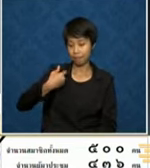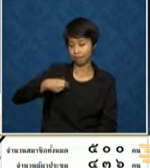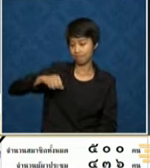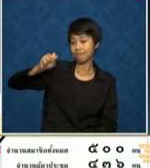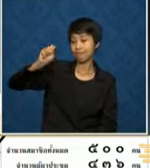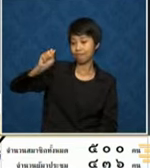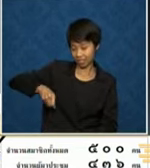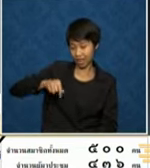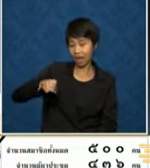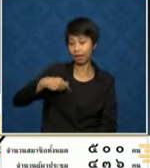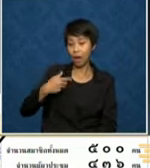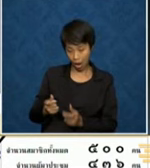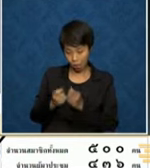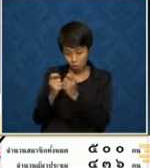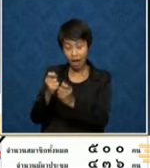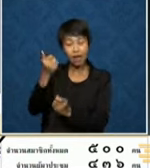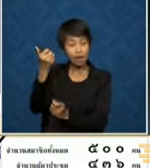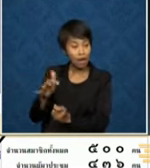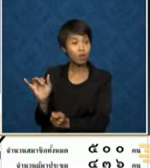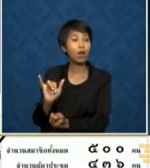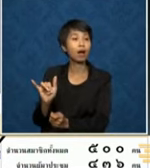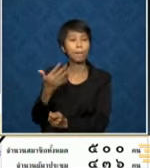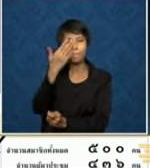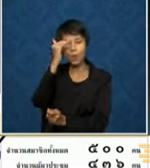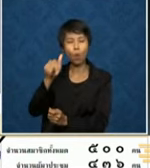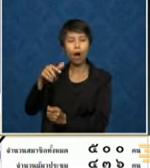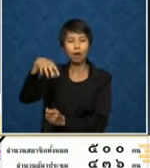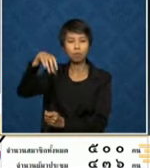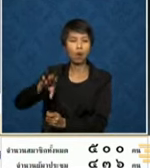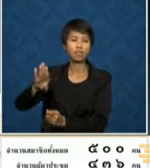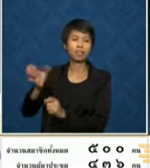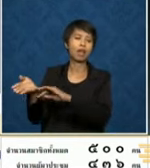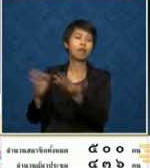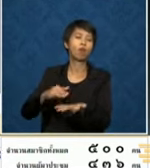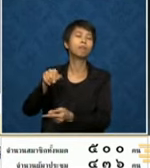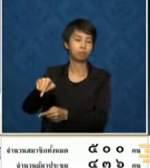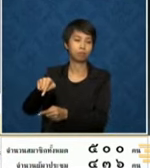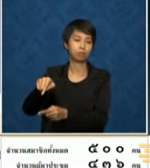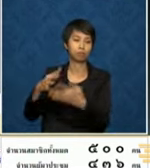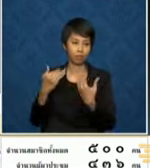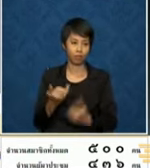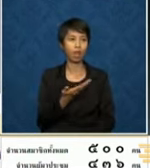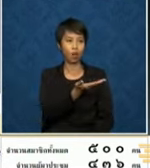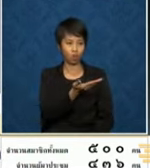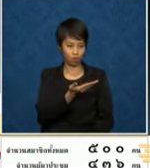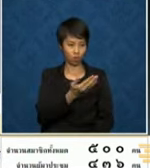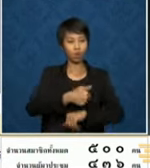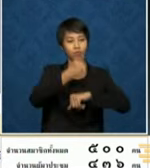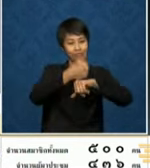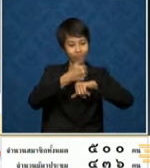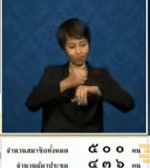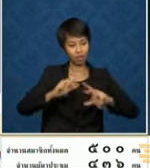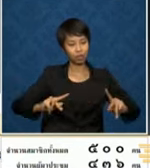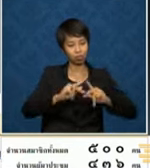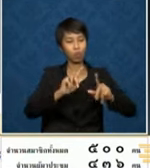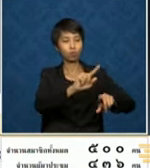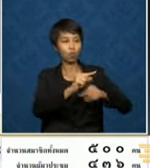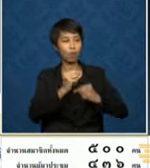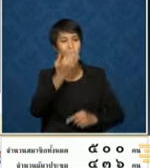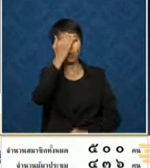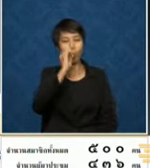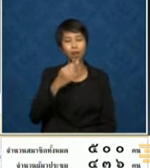ล้มละลายกลางแล้วหรือยังครับขอคำตอบด้วยนะครับเดี๋ยวท่านรัฐมนตรีว่าการกระทรวงคมนาคมอาจจะตอบผมว่าการบินไทยเ